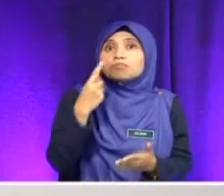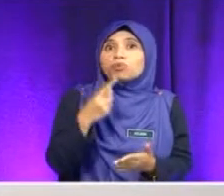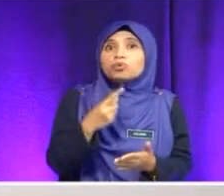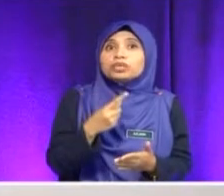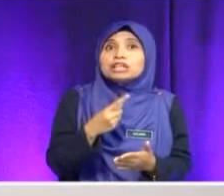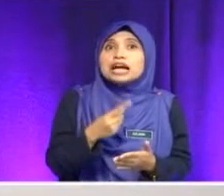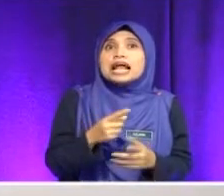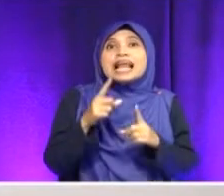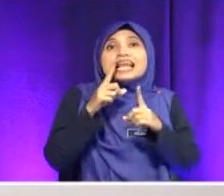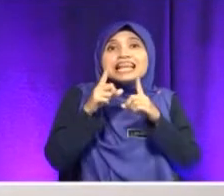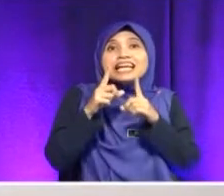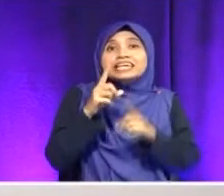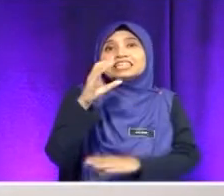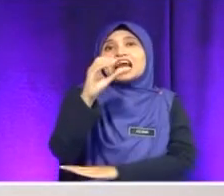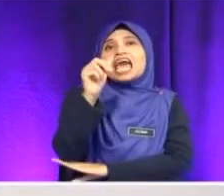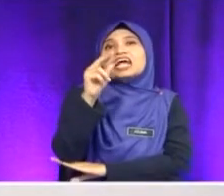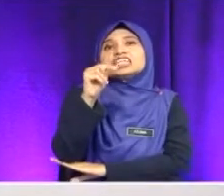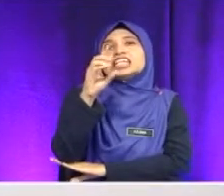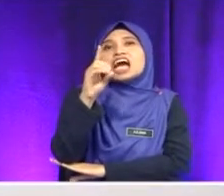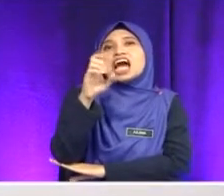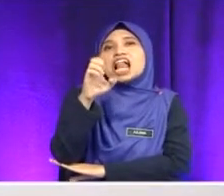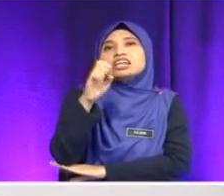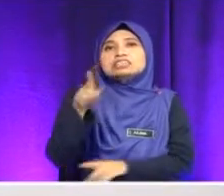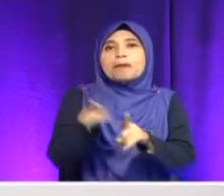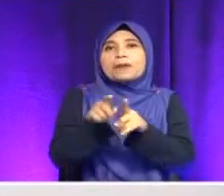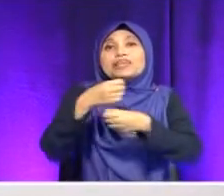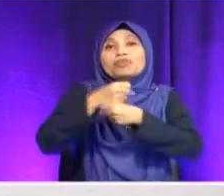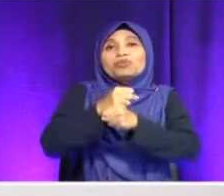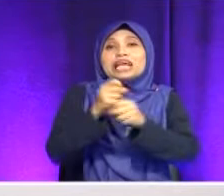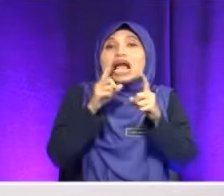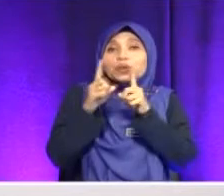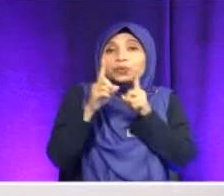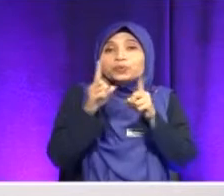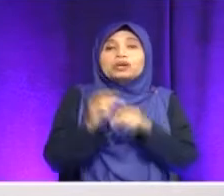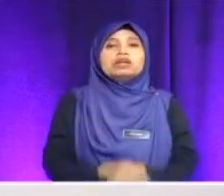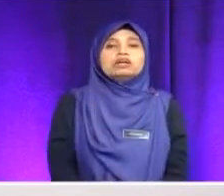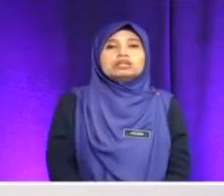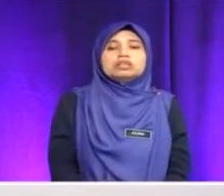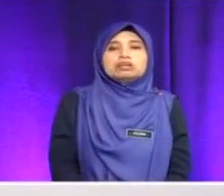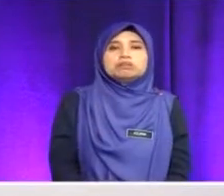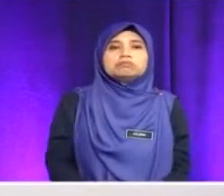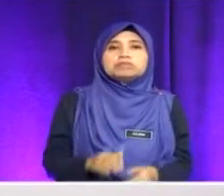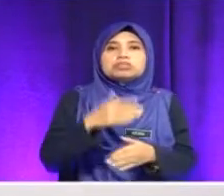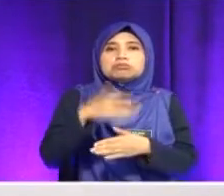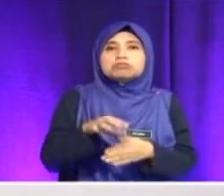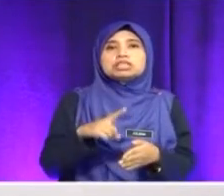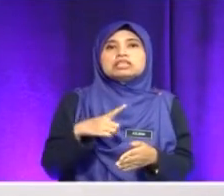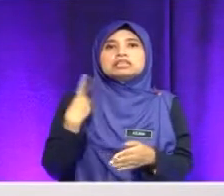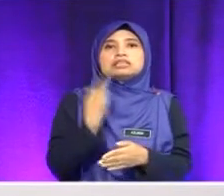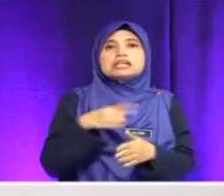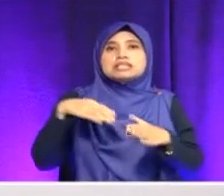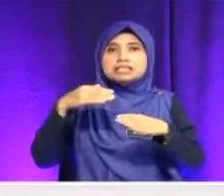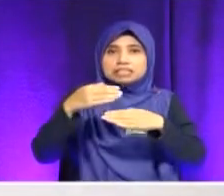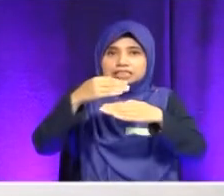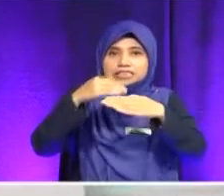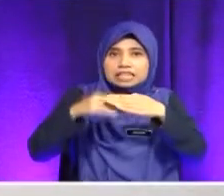ini Kendo Ahyan Pucung Ini hasilnya kita cuma selekan di sini oh sebelah